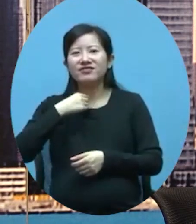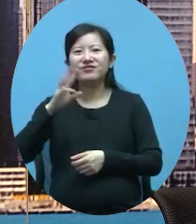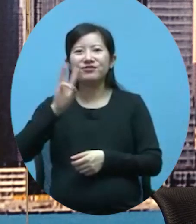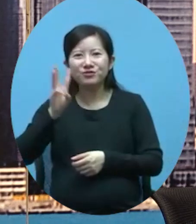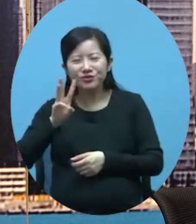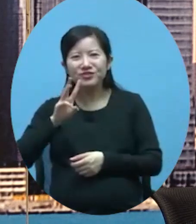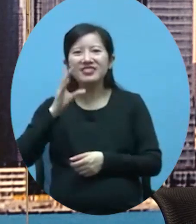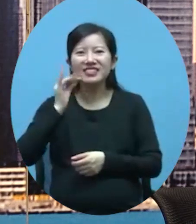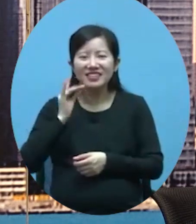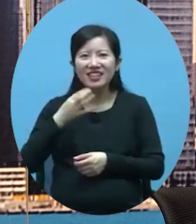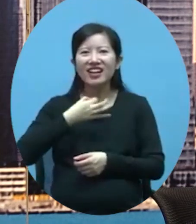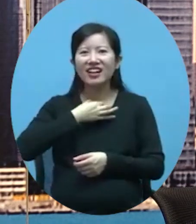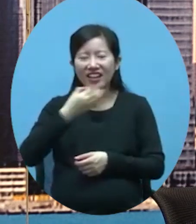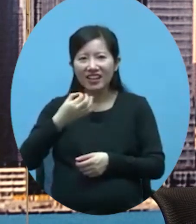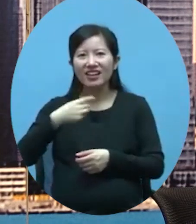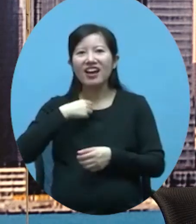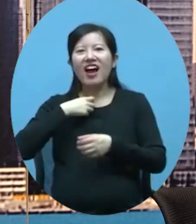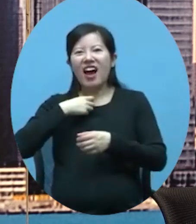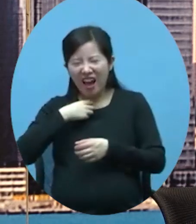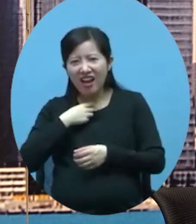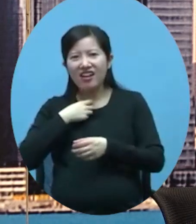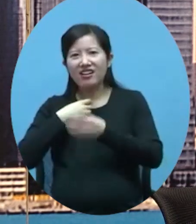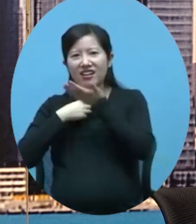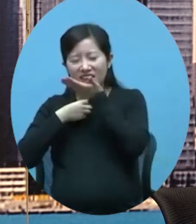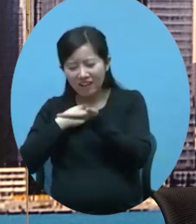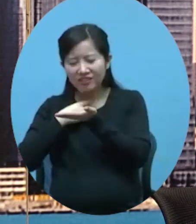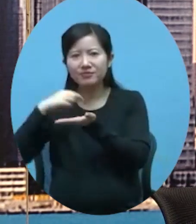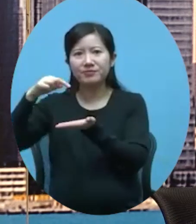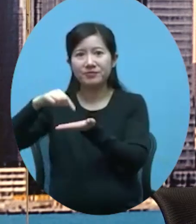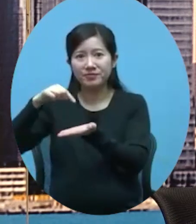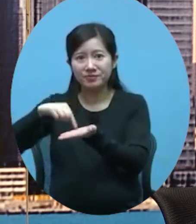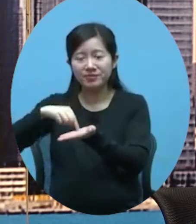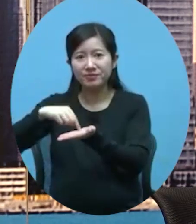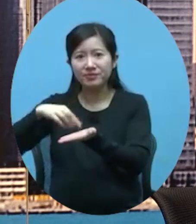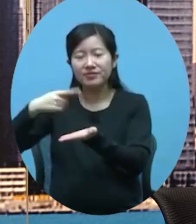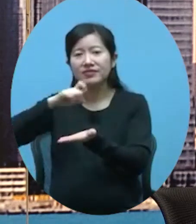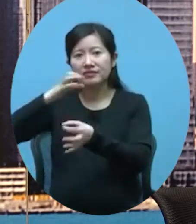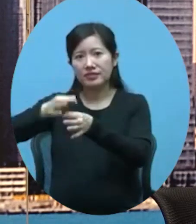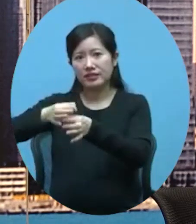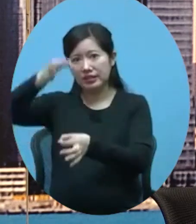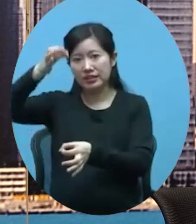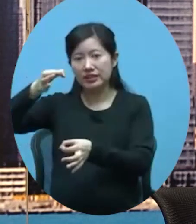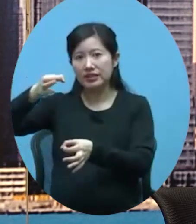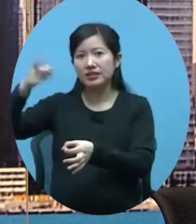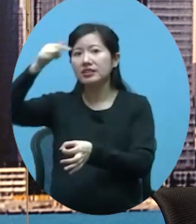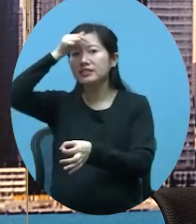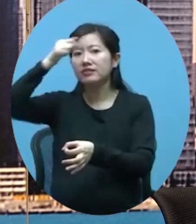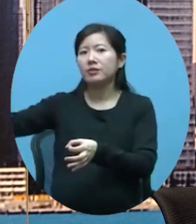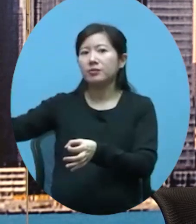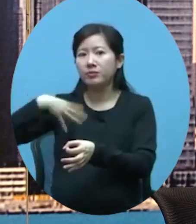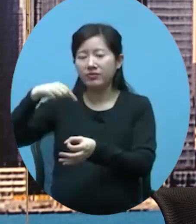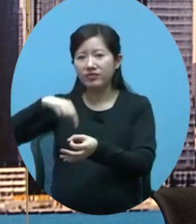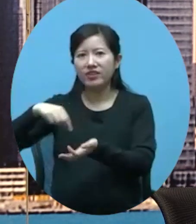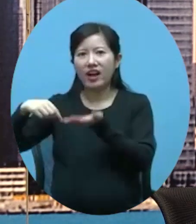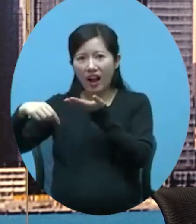痰套在口裡然後套在我們給他一個樣本瓶那裡接著就放進